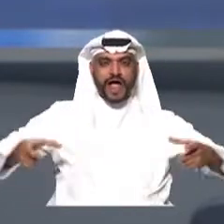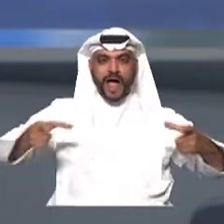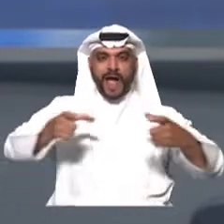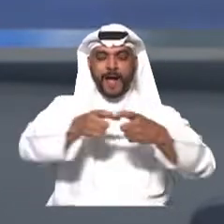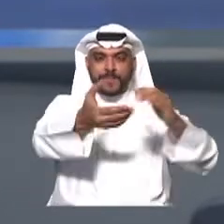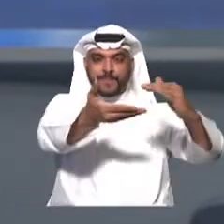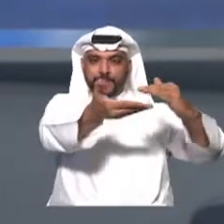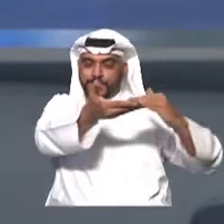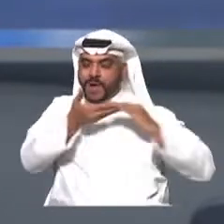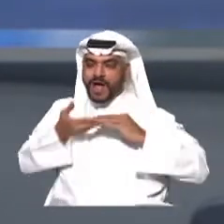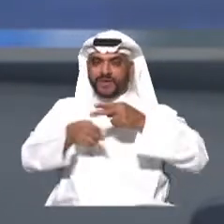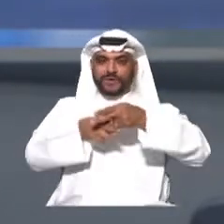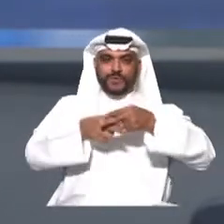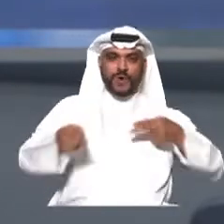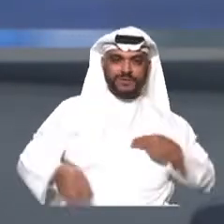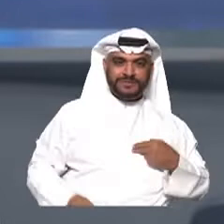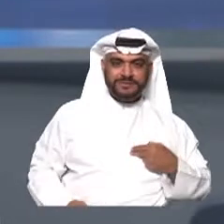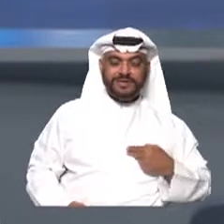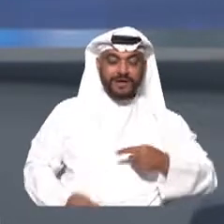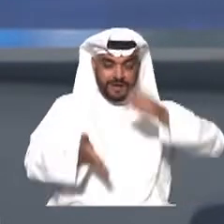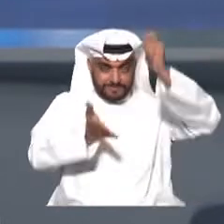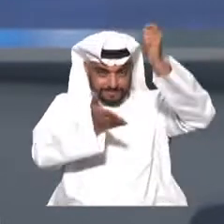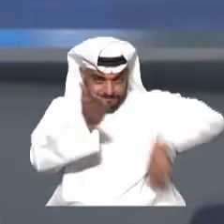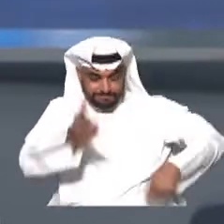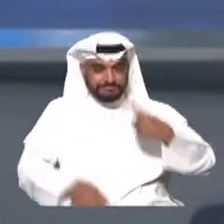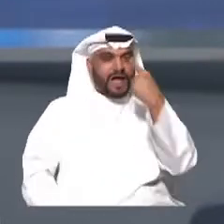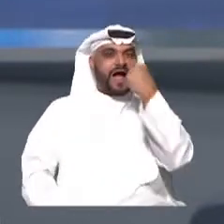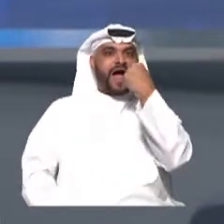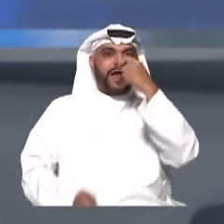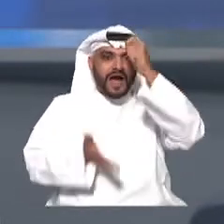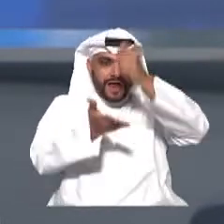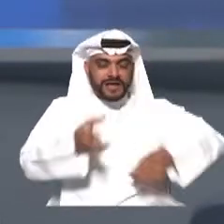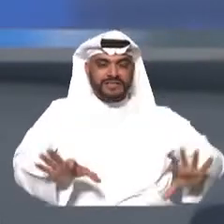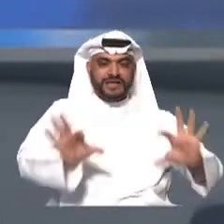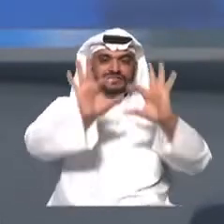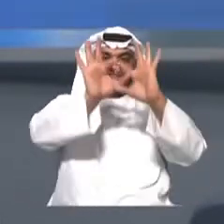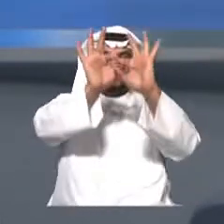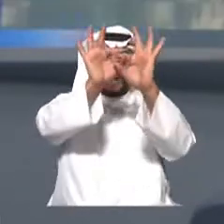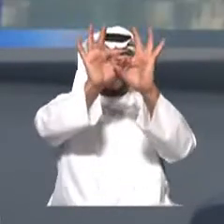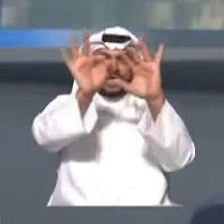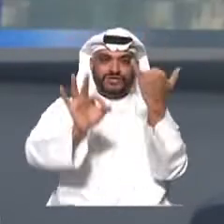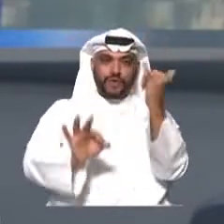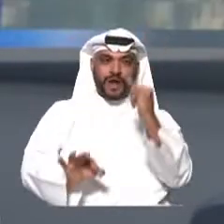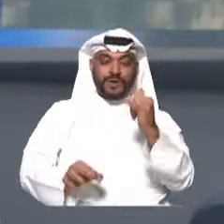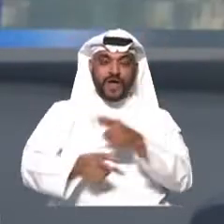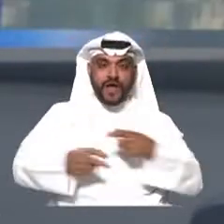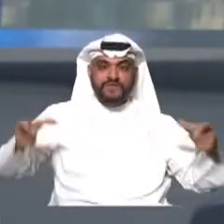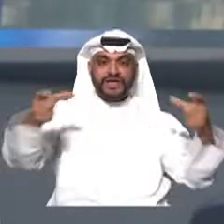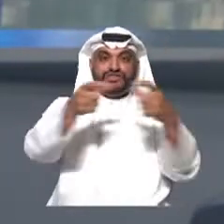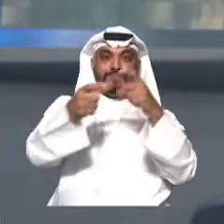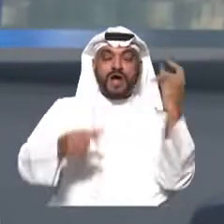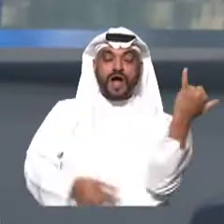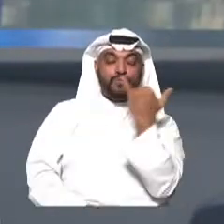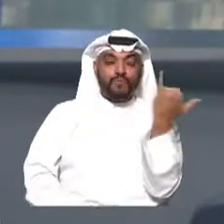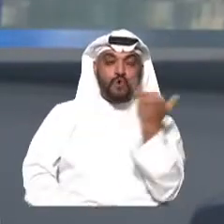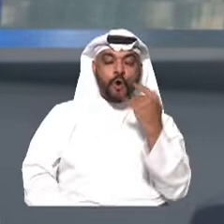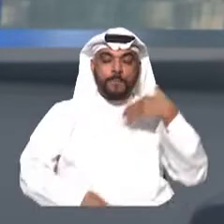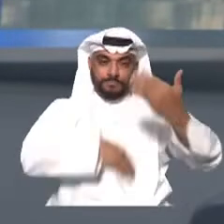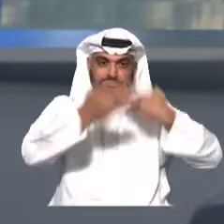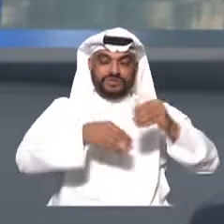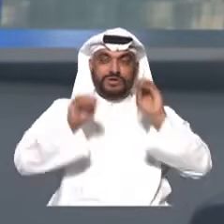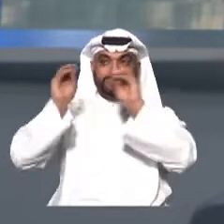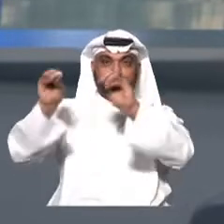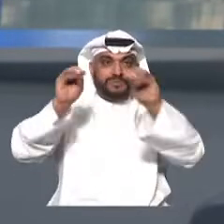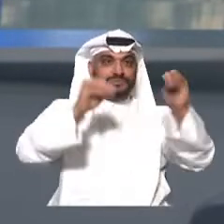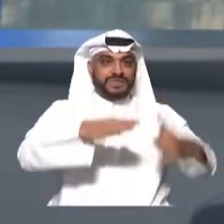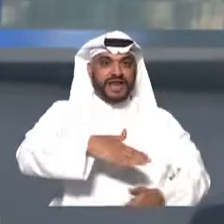دولة الكويت، حيث نصت أهم قرارات الجامعة العربية في الاجتماع الطارئ لملوك ورؤساء الدول العربية